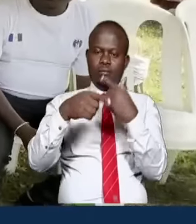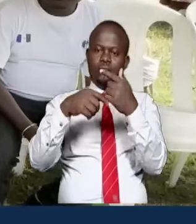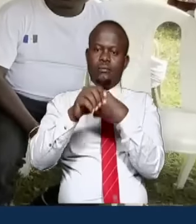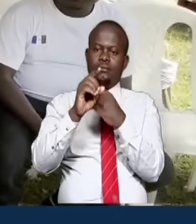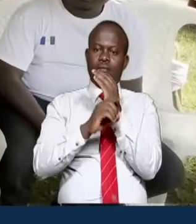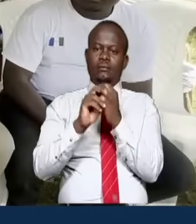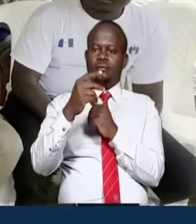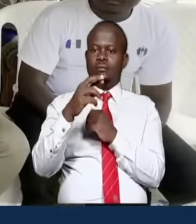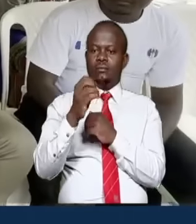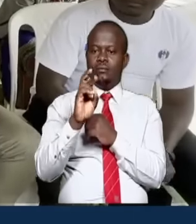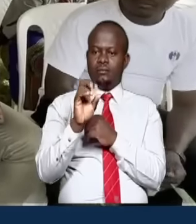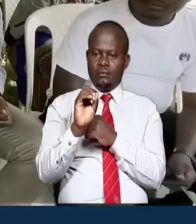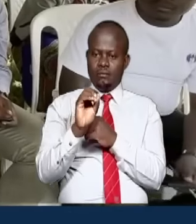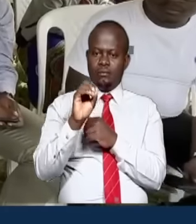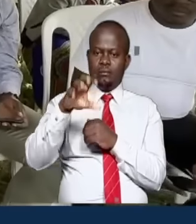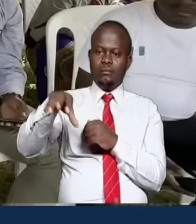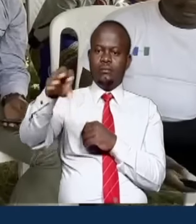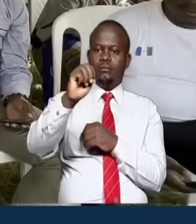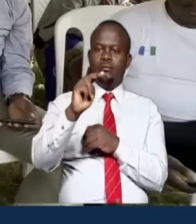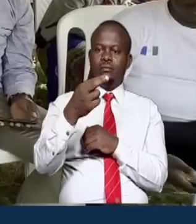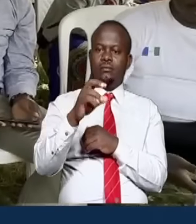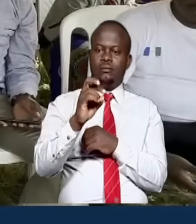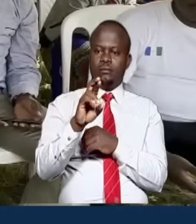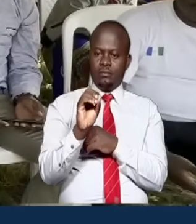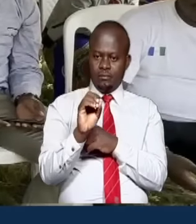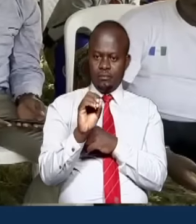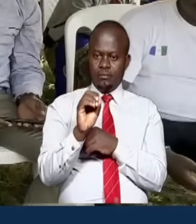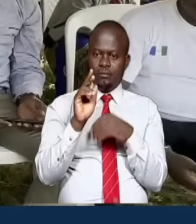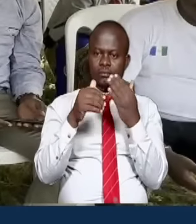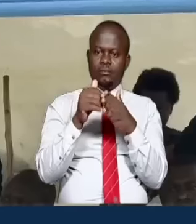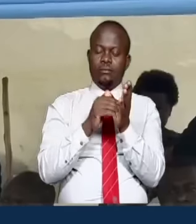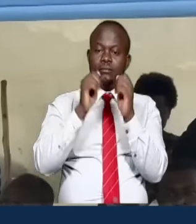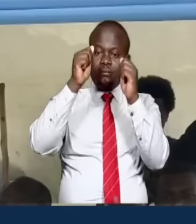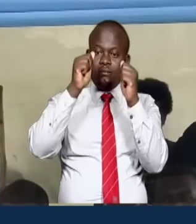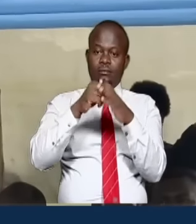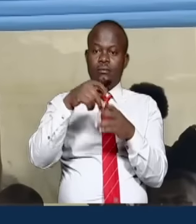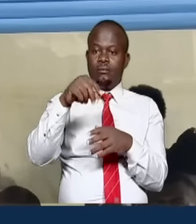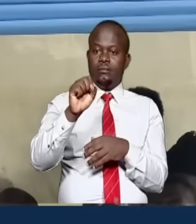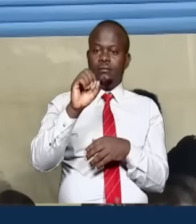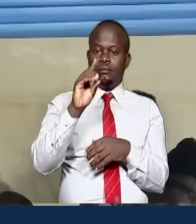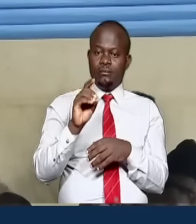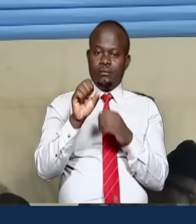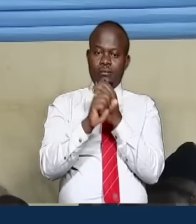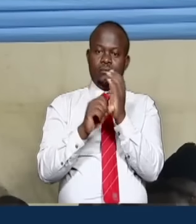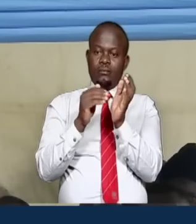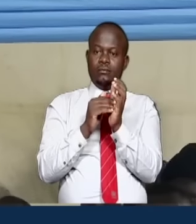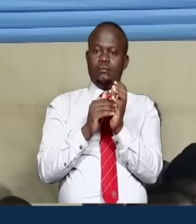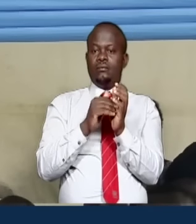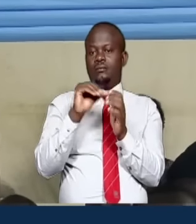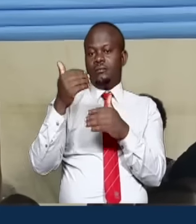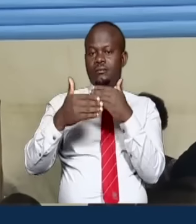ka Ngororero ku kibuga cy'umurenge wa Muhororo. Abaturage ndetse n'abarwanashyaka ba PSD muri uyu murenge ndetse n'indi bahana